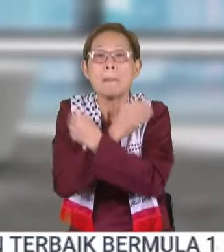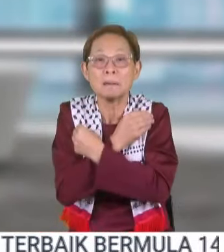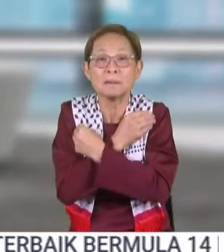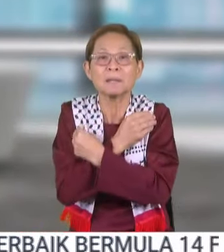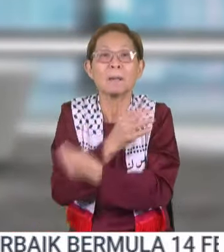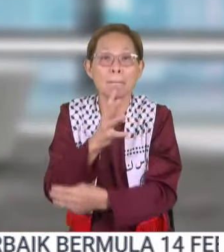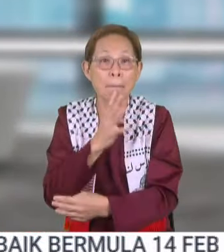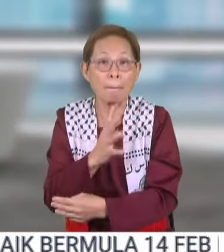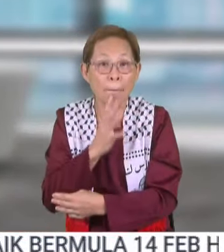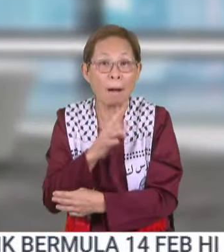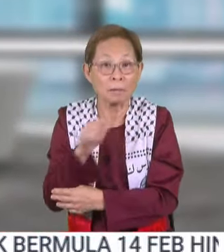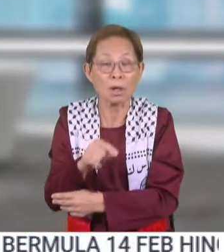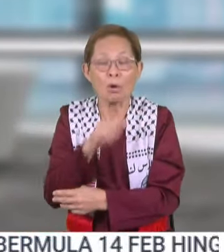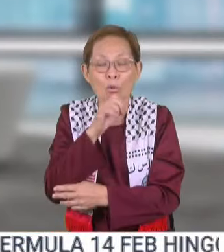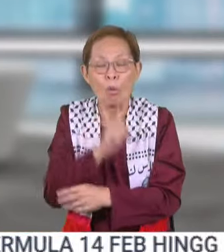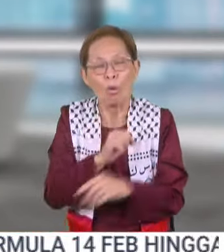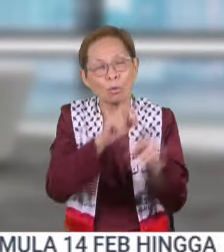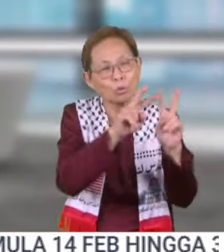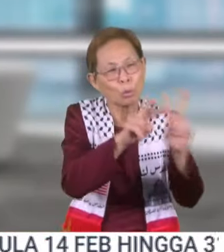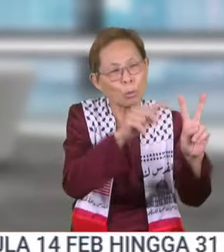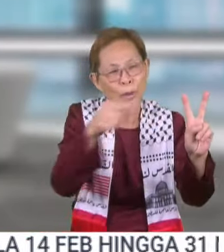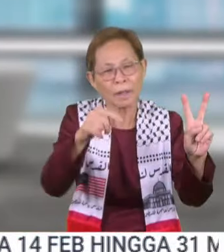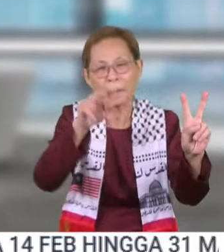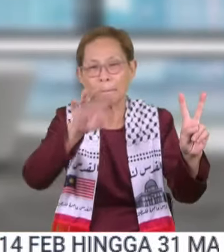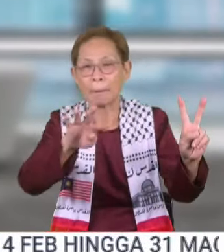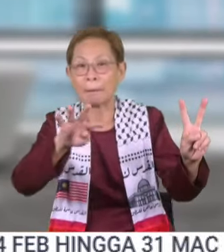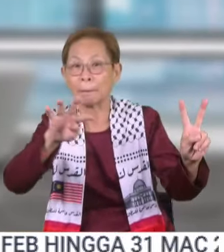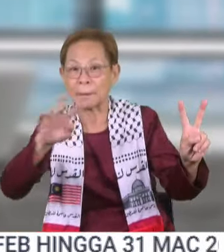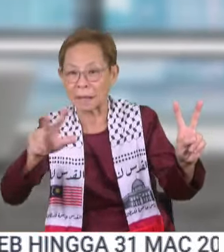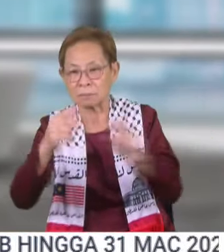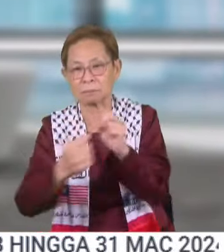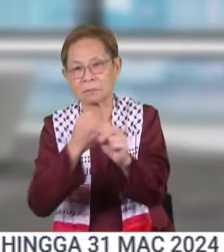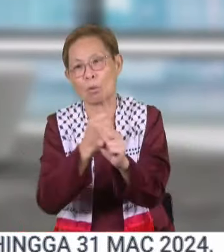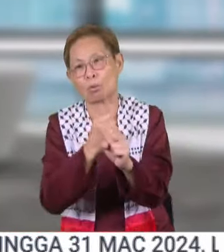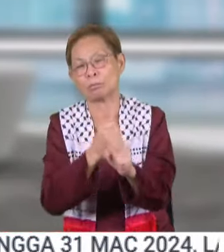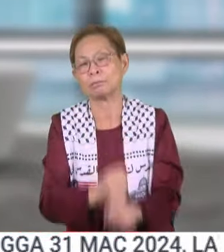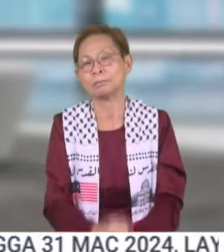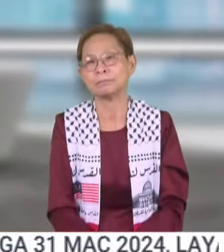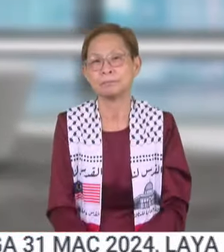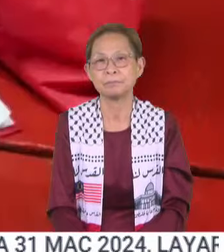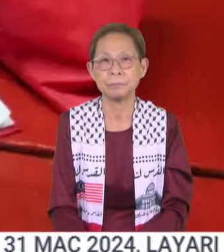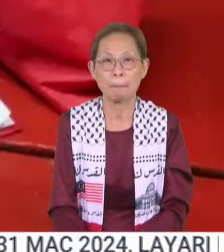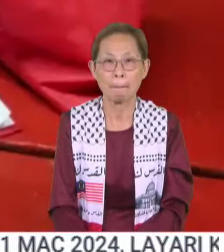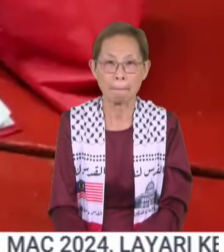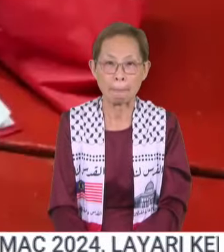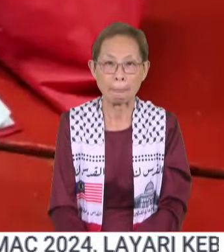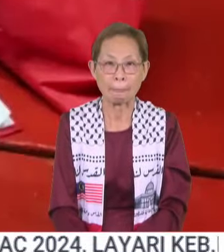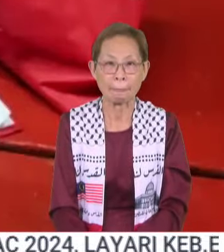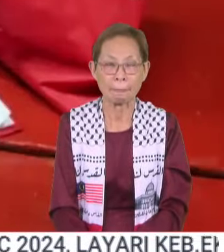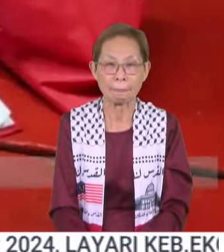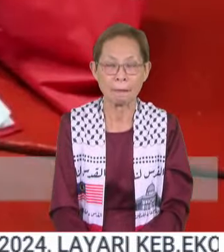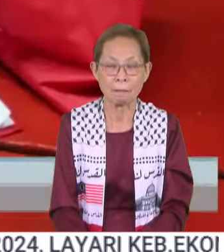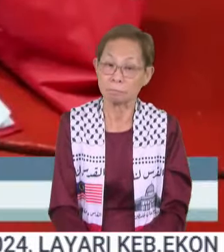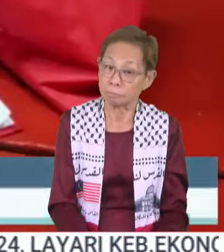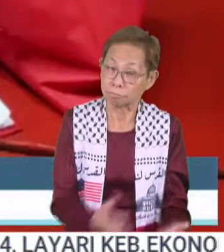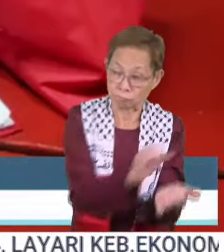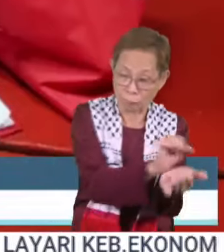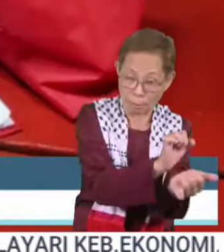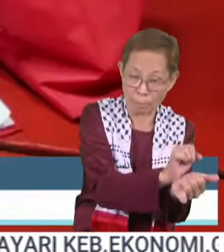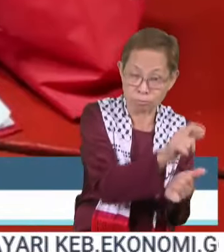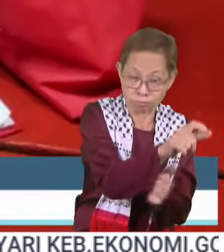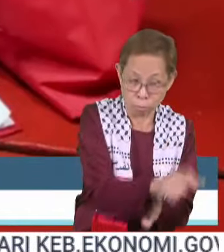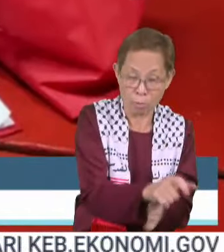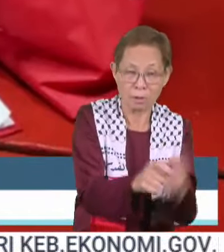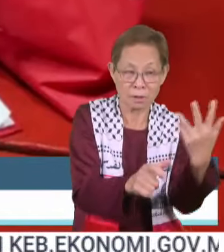saadin berkata mereka berusia 22 hingga 43 tahun mereka yang ditahan